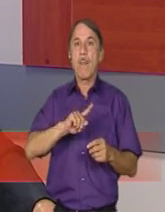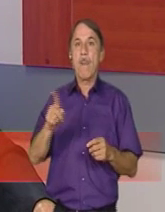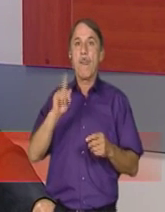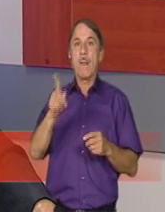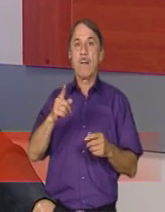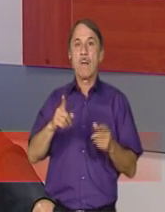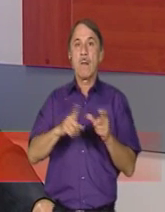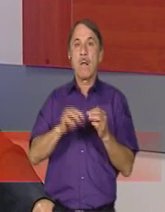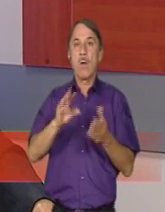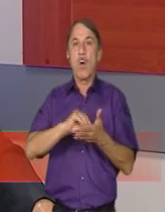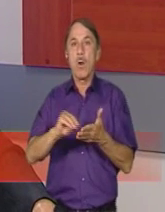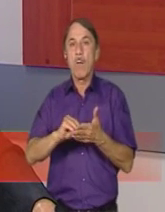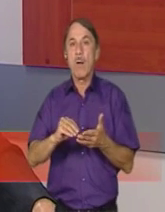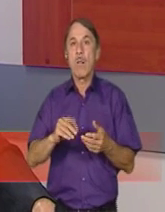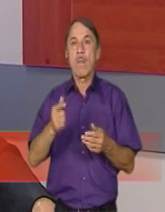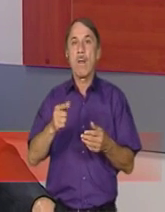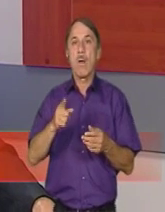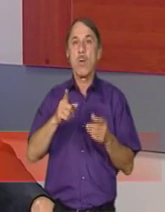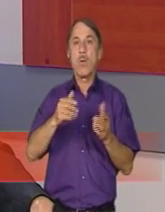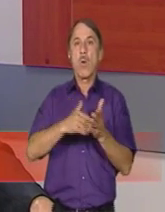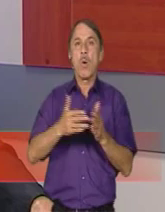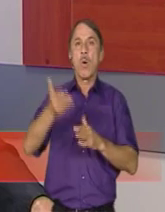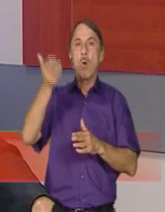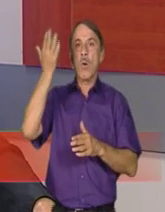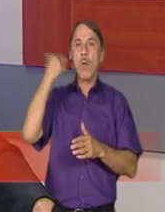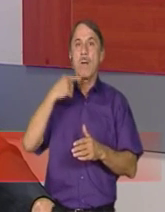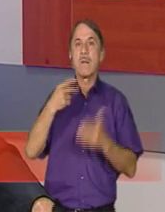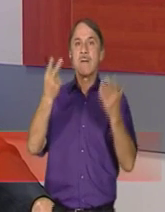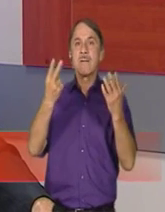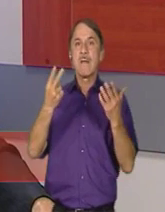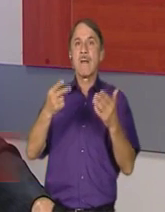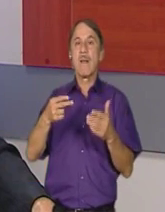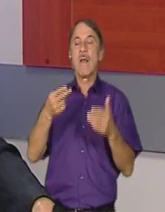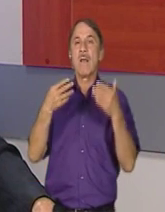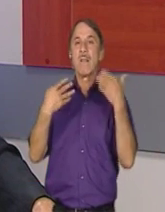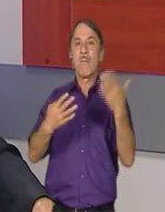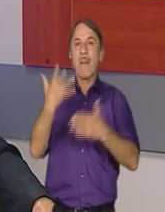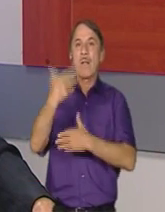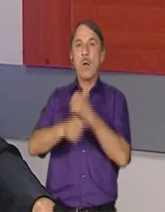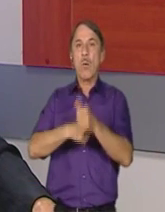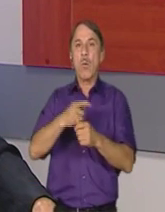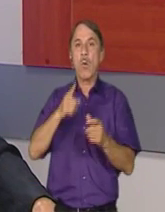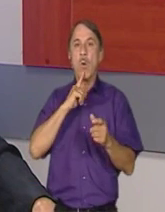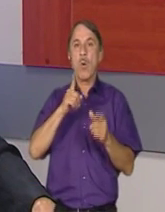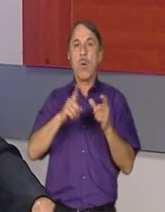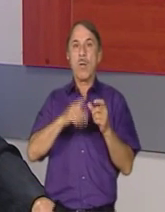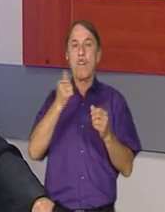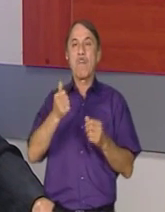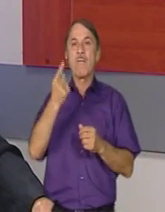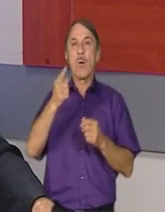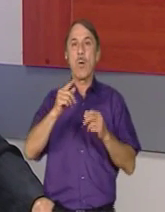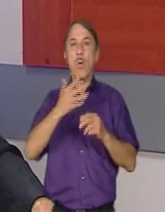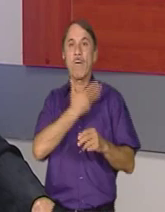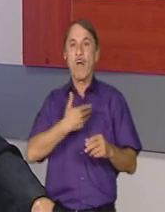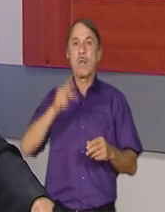A naravno, na njega se naslanja i onaj aforizam napisan još 7. aprila 1995. godine koji glasi